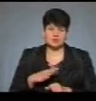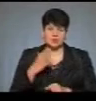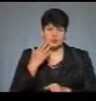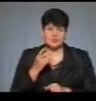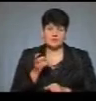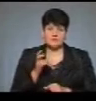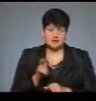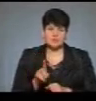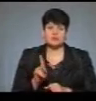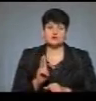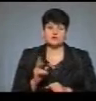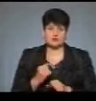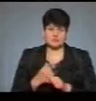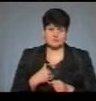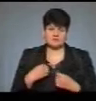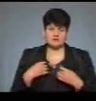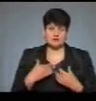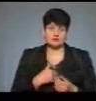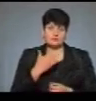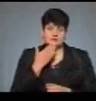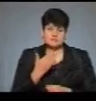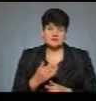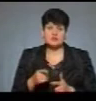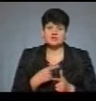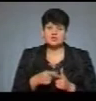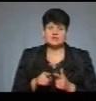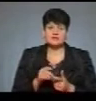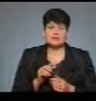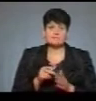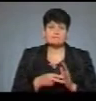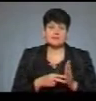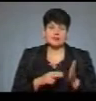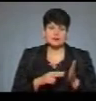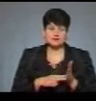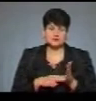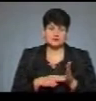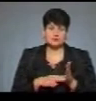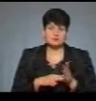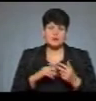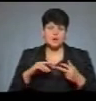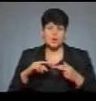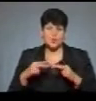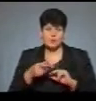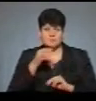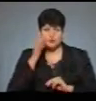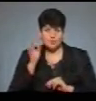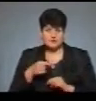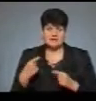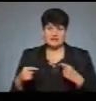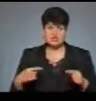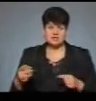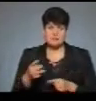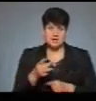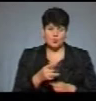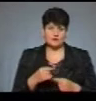хтось зробить нам свято. І хотів би запитати, а чи не планується у вас обмін досвідом з іншими регіонами, можливо, з